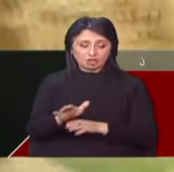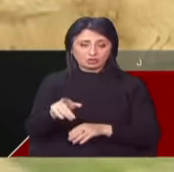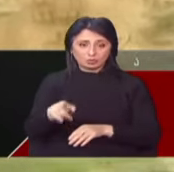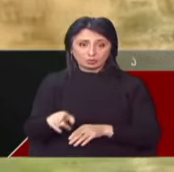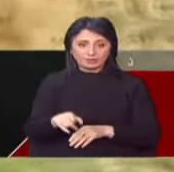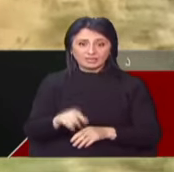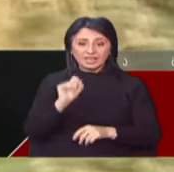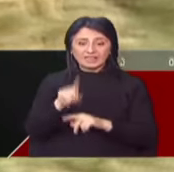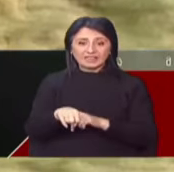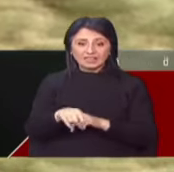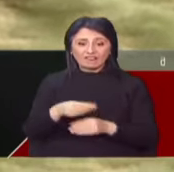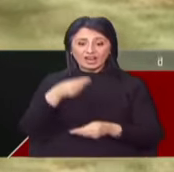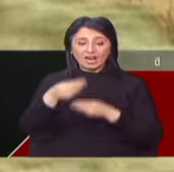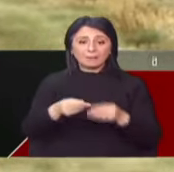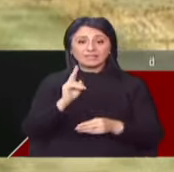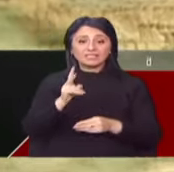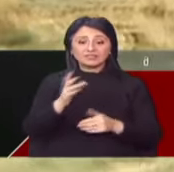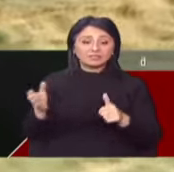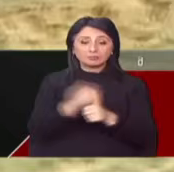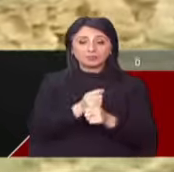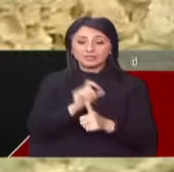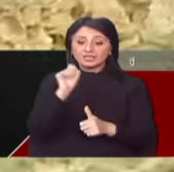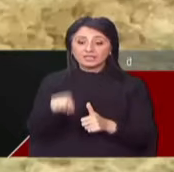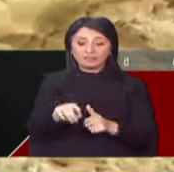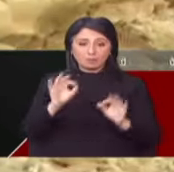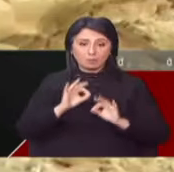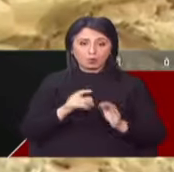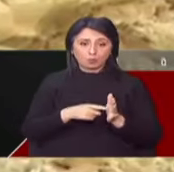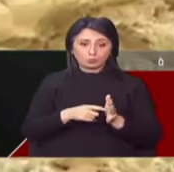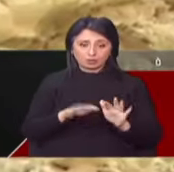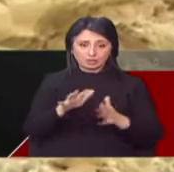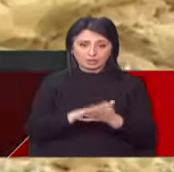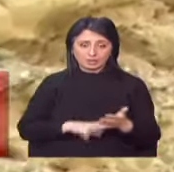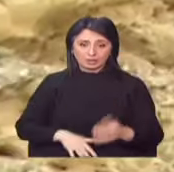შეასრულეს. დავალების გამცემი პირის გამოსავლენად გამოძიება პროკურატურაში გრძელდება.